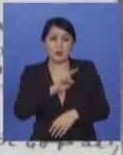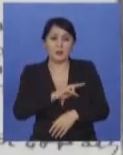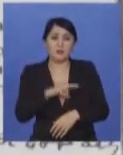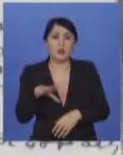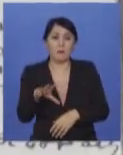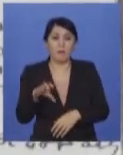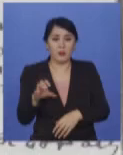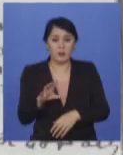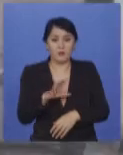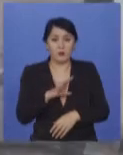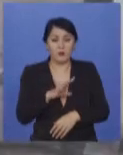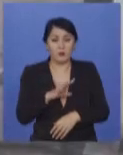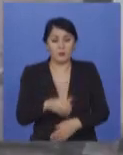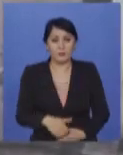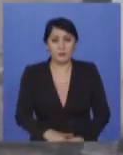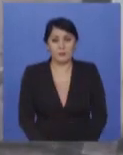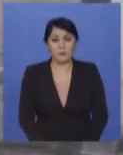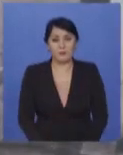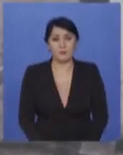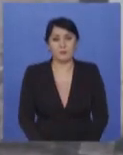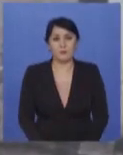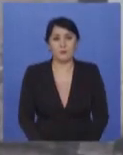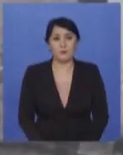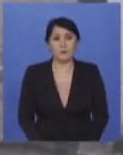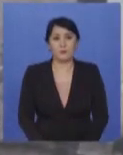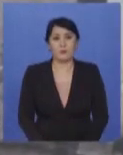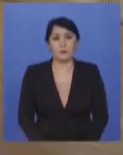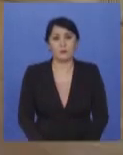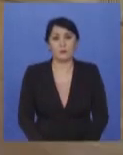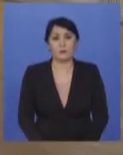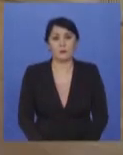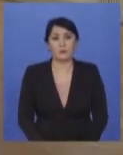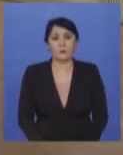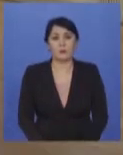фотосуреттері ұсынылды. Ақжүніс Мұқатай, Камиля Хамидуллина, Анатолий Белонок, жаңалықтар қызметі.